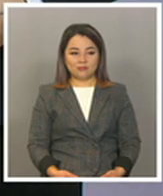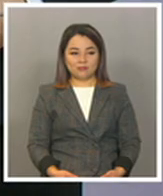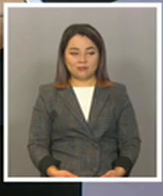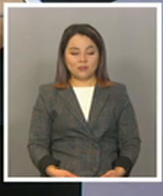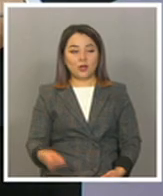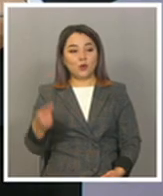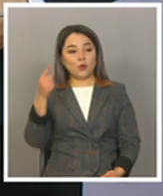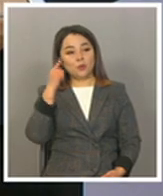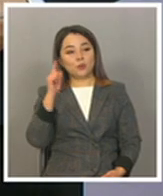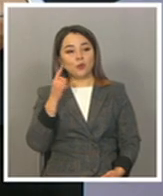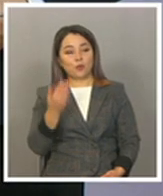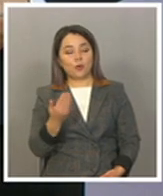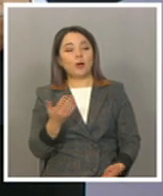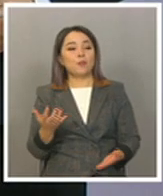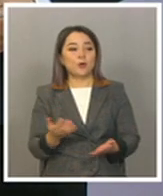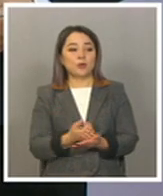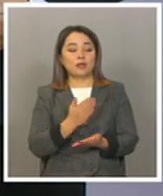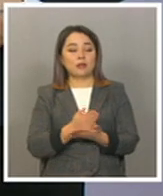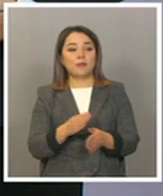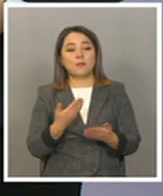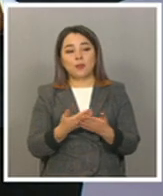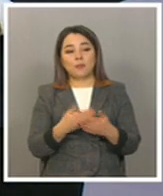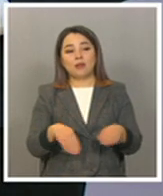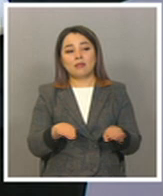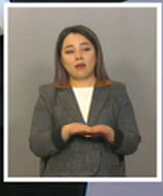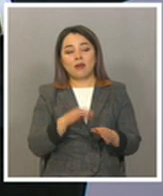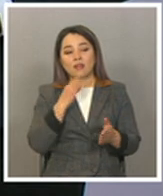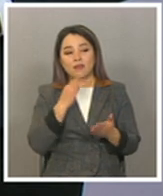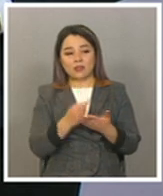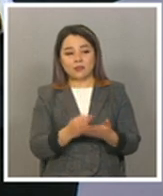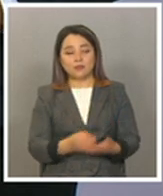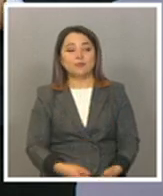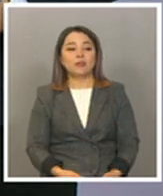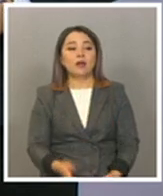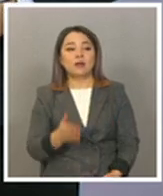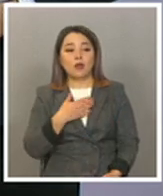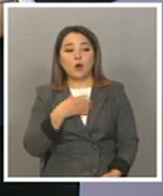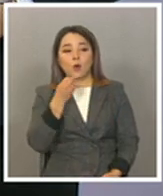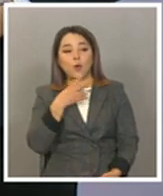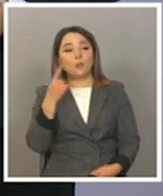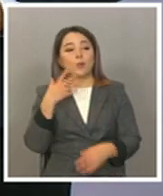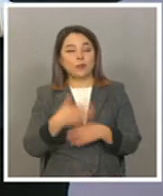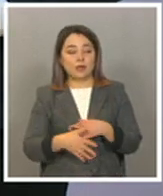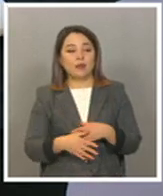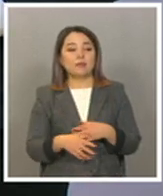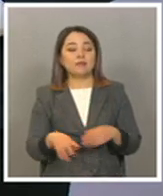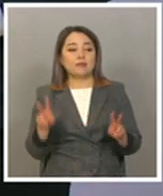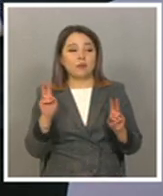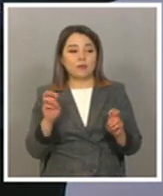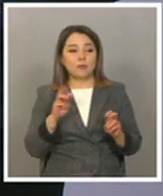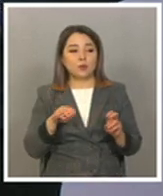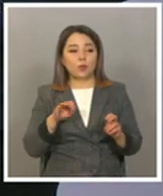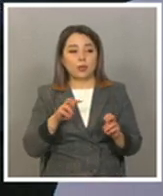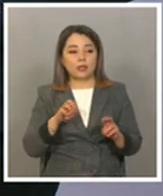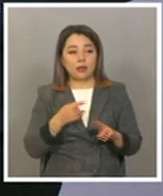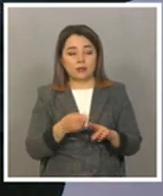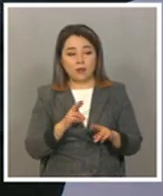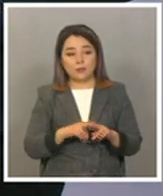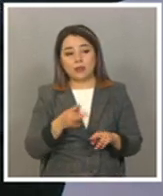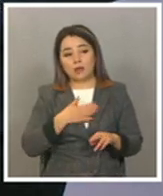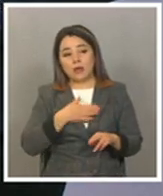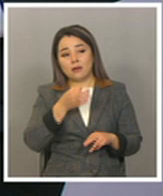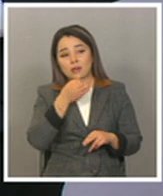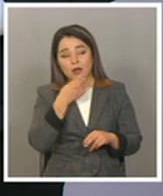Думаю, что у вас получились примерно такие ответы. Я хорошо понял тему междометия. Мне понравилось